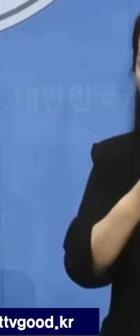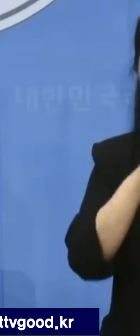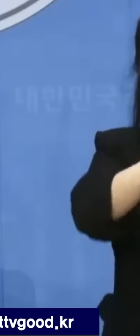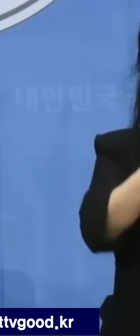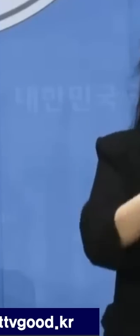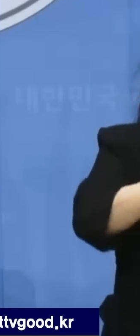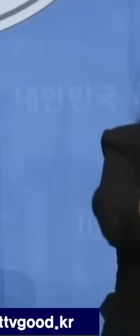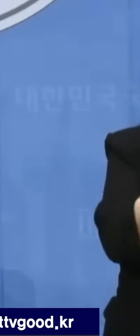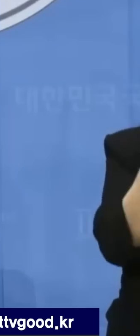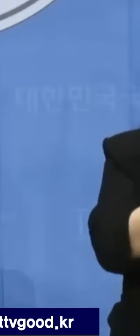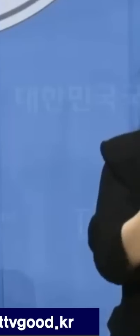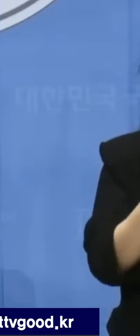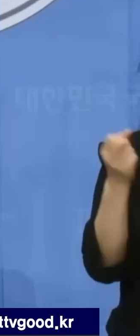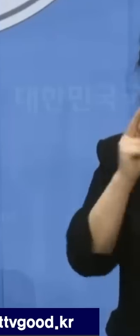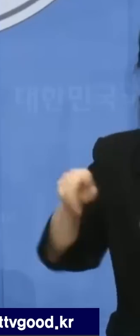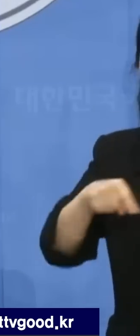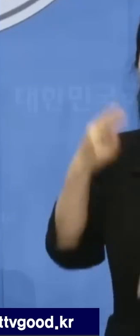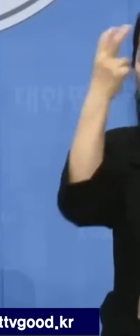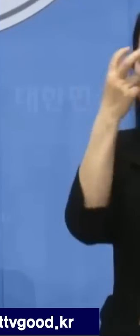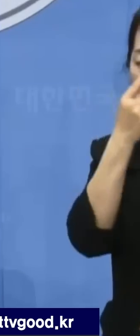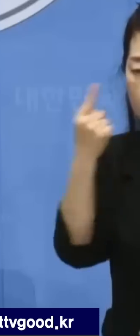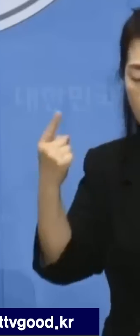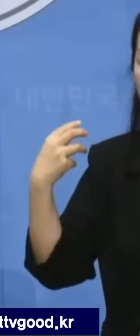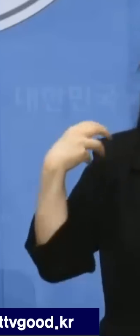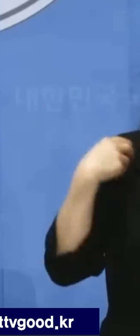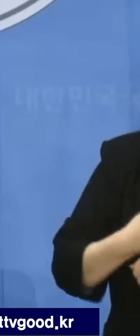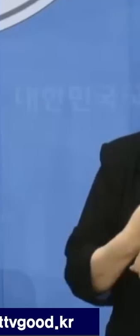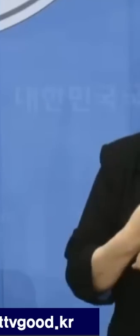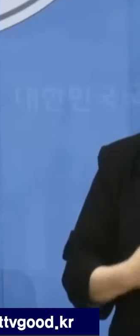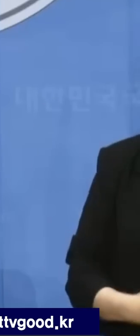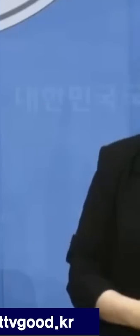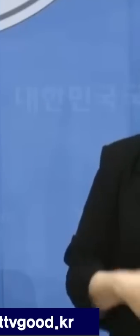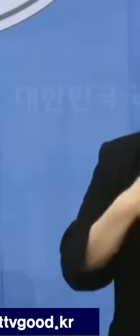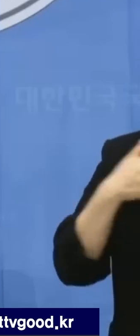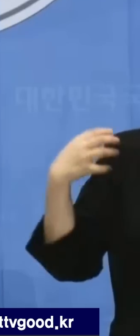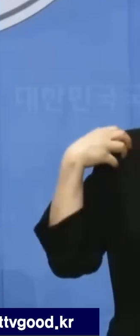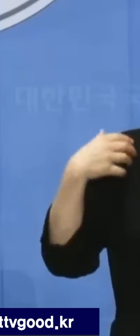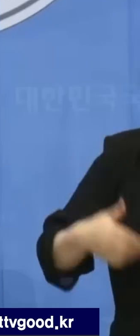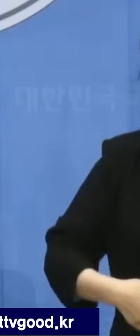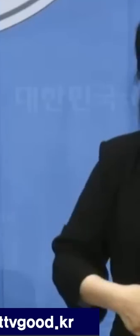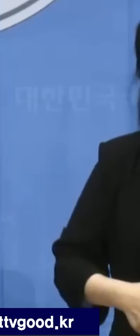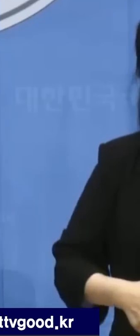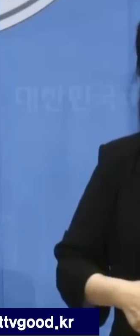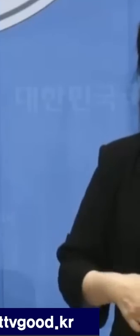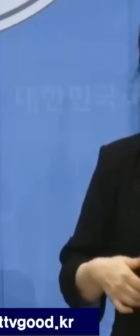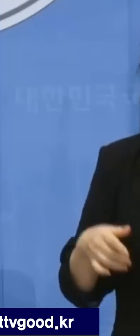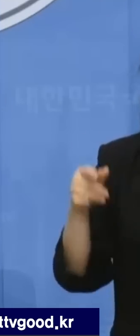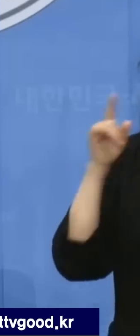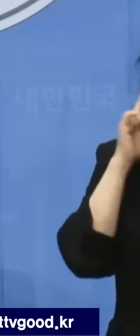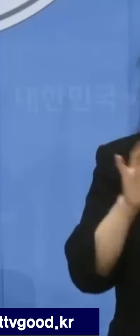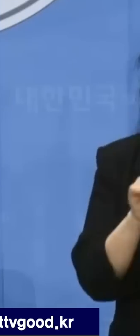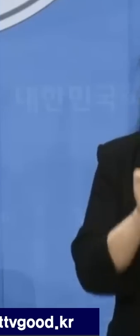개혁하고 수권 야당의 파수권이 되겠습니다. 저는 제 역할이 필요하지 높은 자리